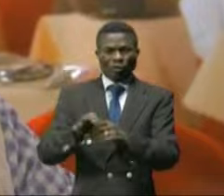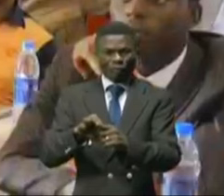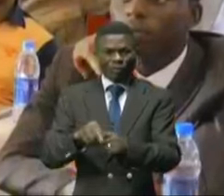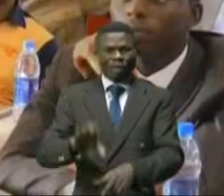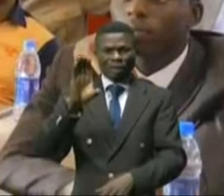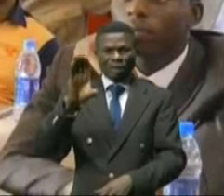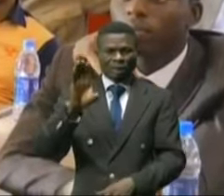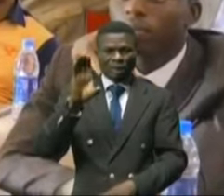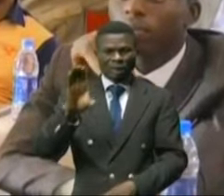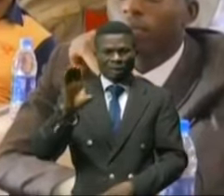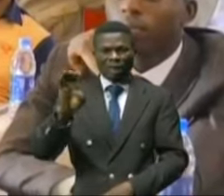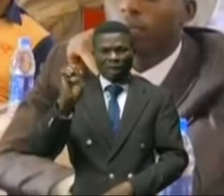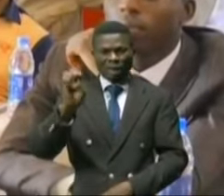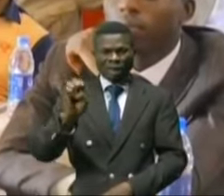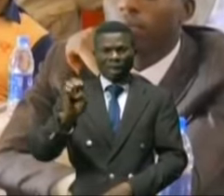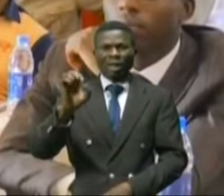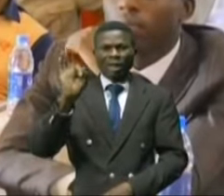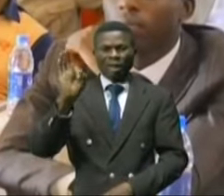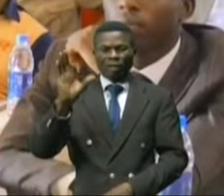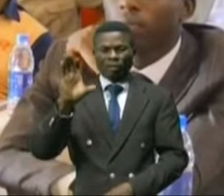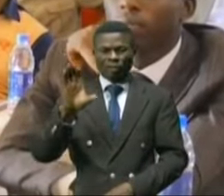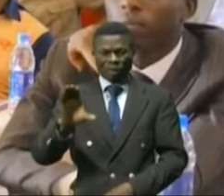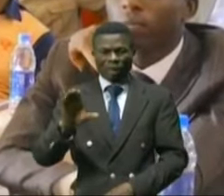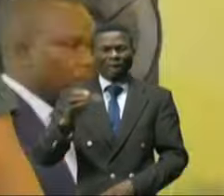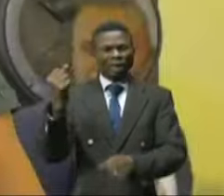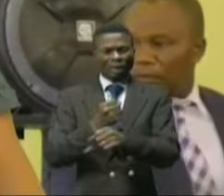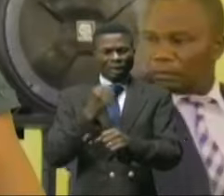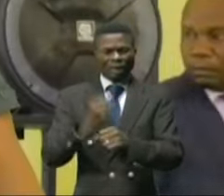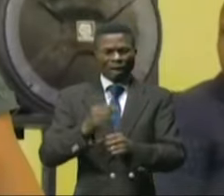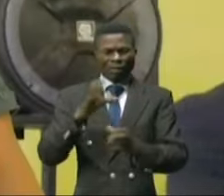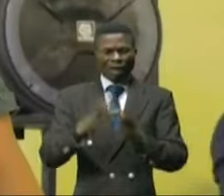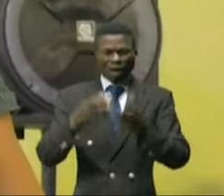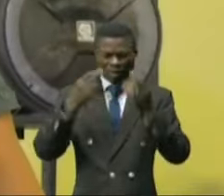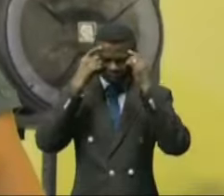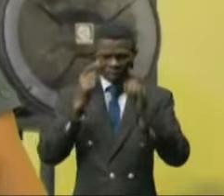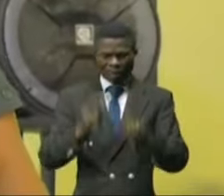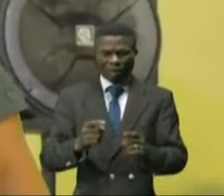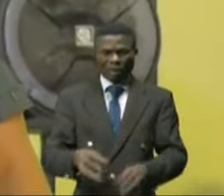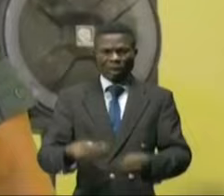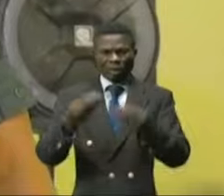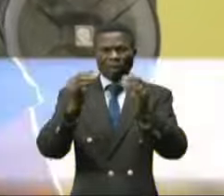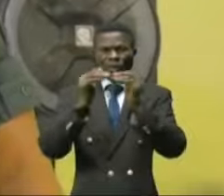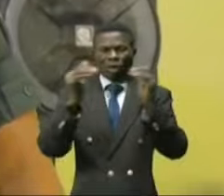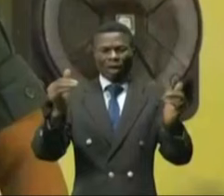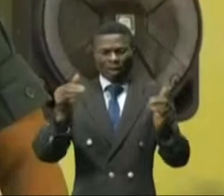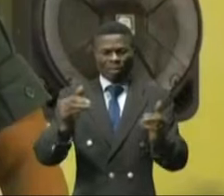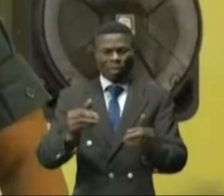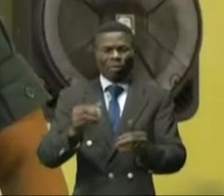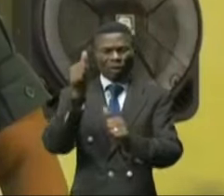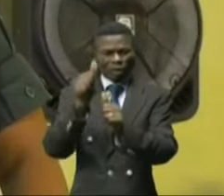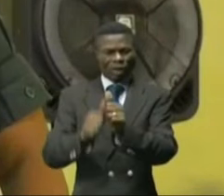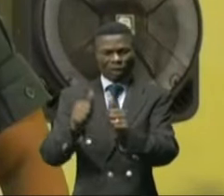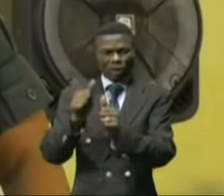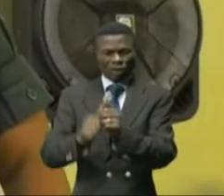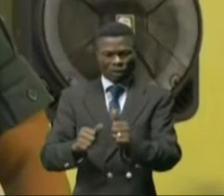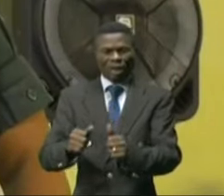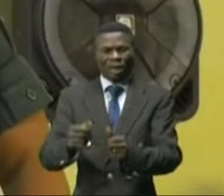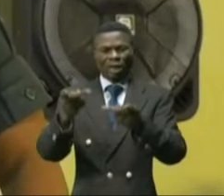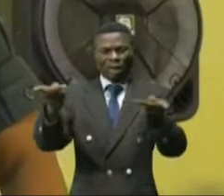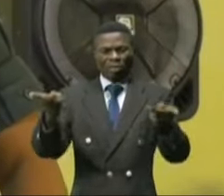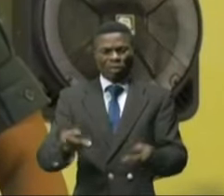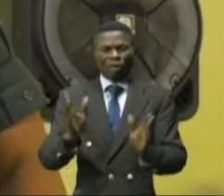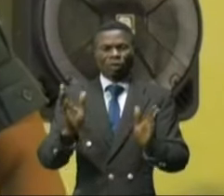CCRCC, devrait avec objectivité, dans le sens d'apporter la paix dans leurs milieux respectifs. En vos qualités